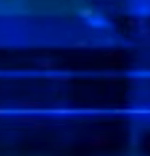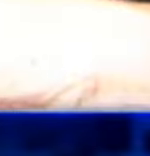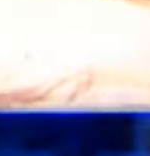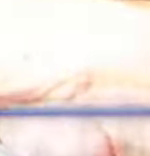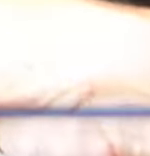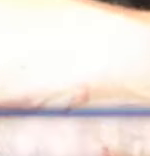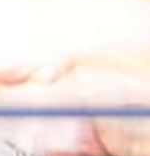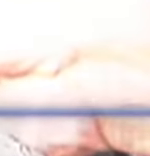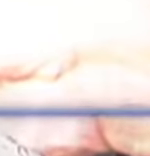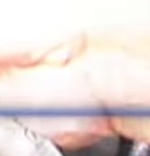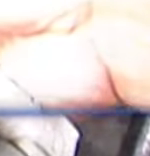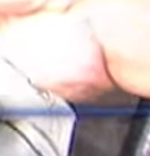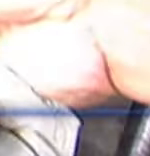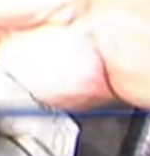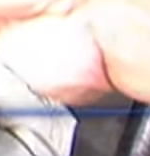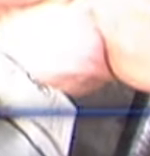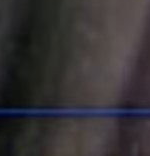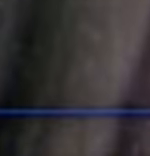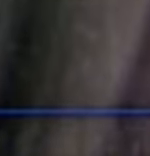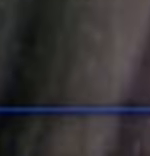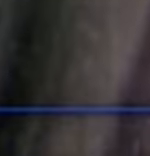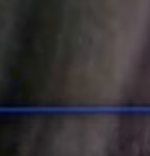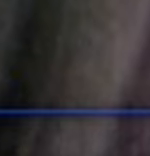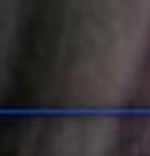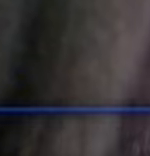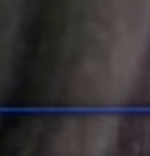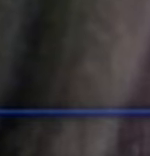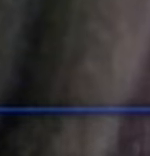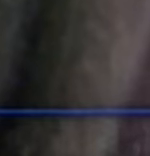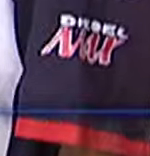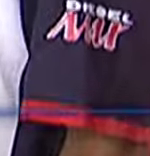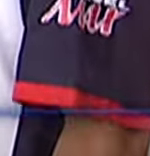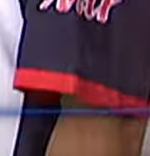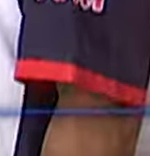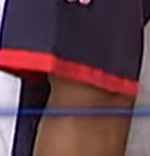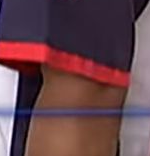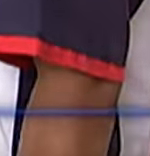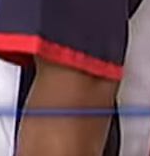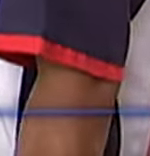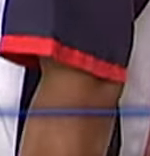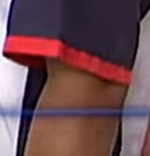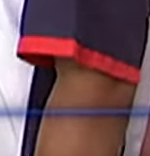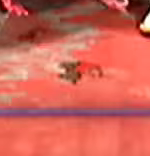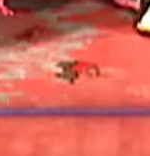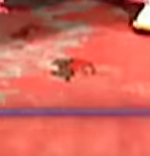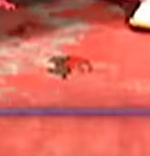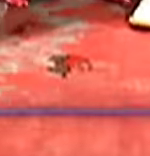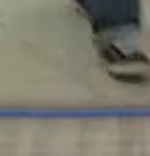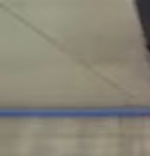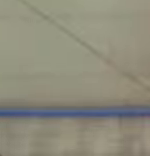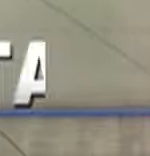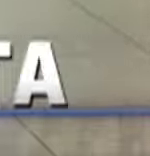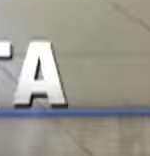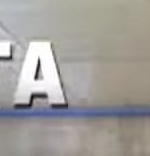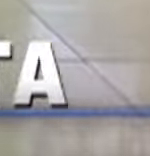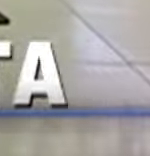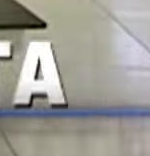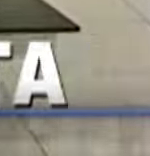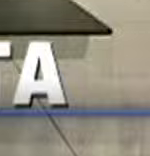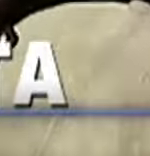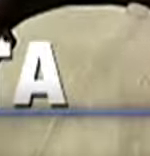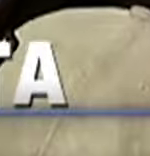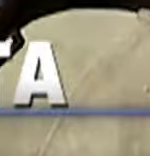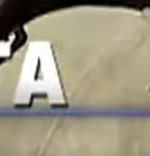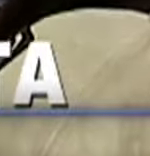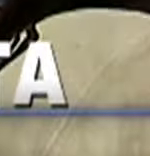Higit 2 pisong taas presyo sa gasolina sa salubong sa mga motoristang magbabakasyon ngayong Semana Santa. Sitwasyon